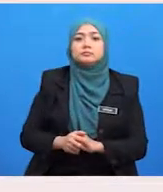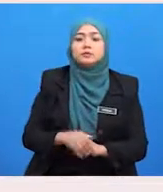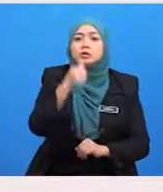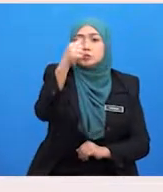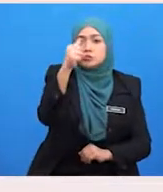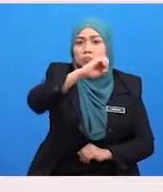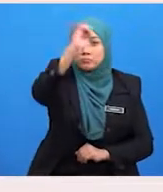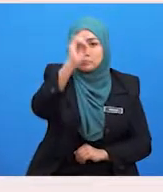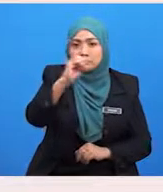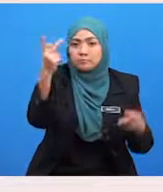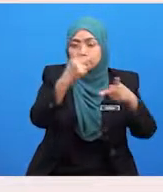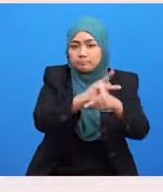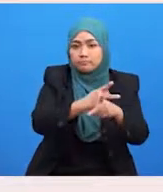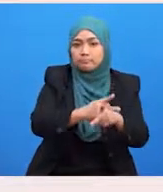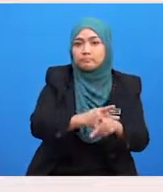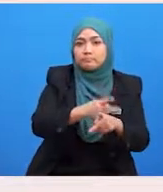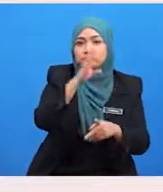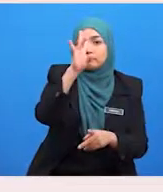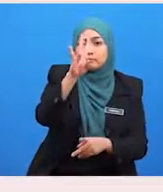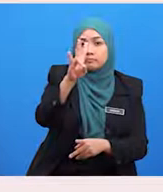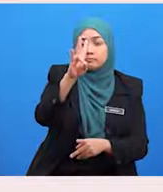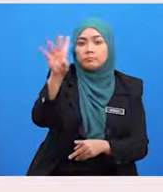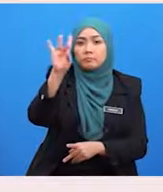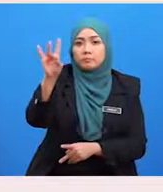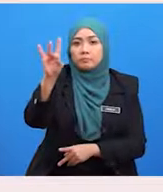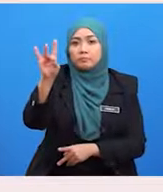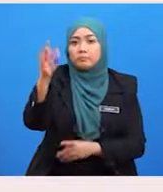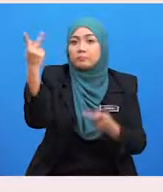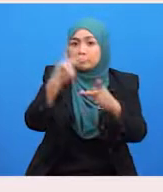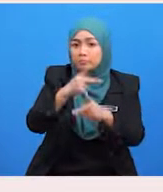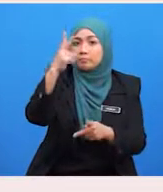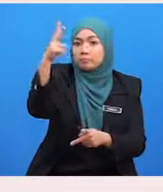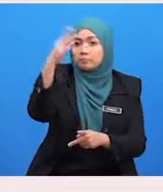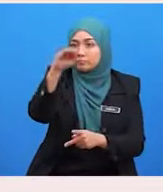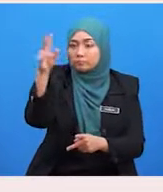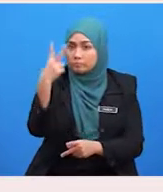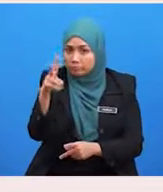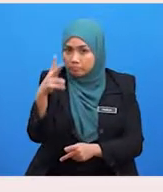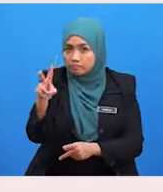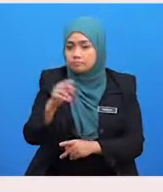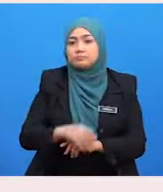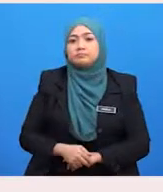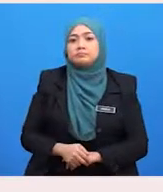darab RM78,000 darab 12 per 12. Kita dapat